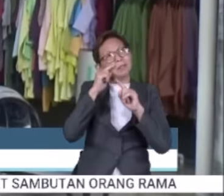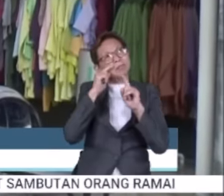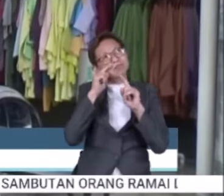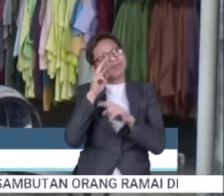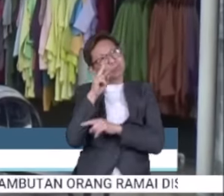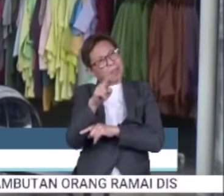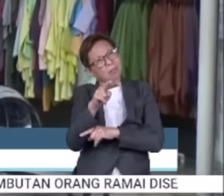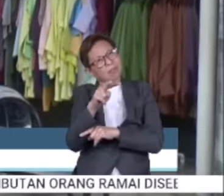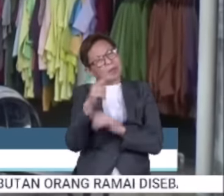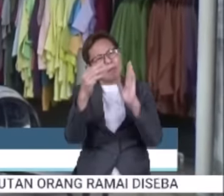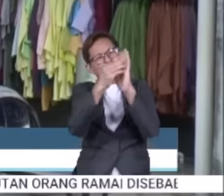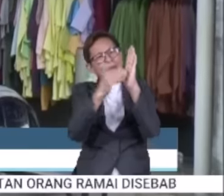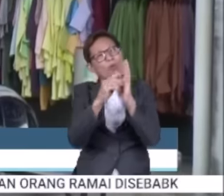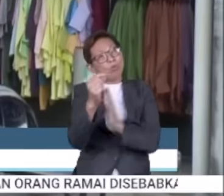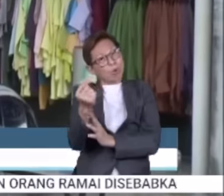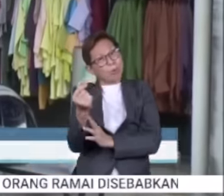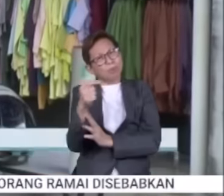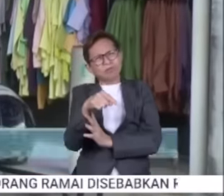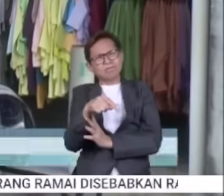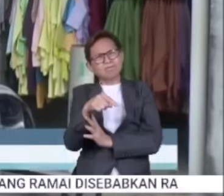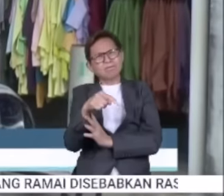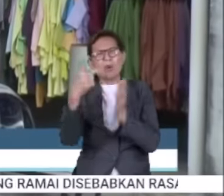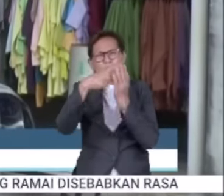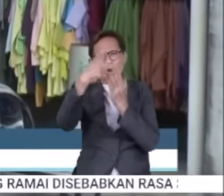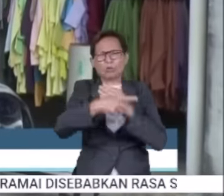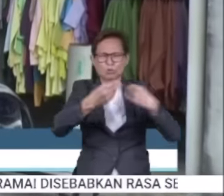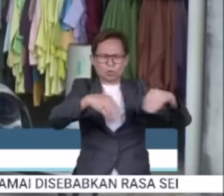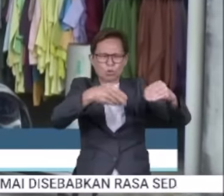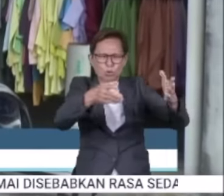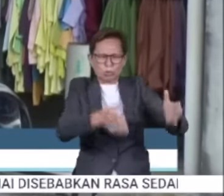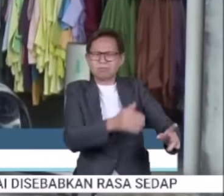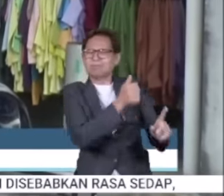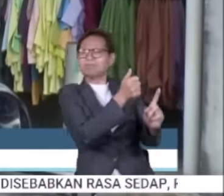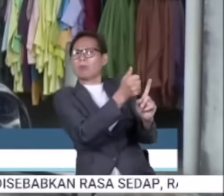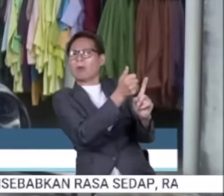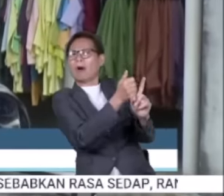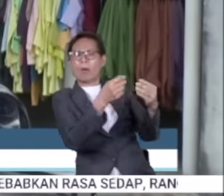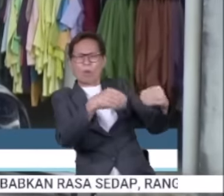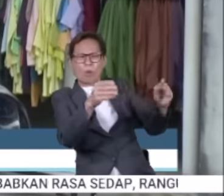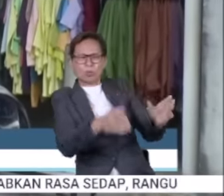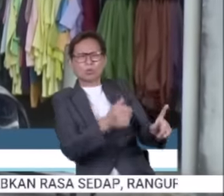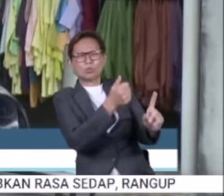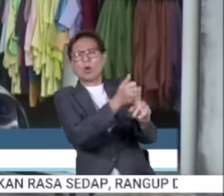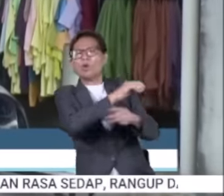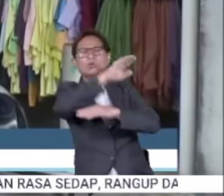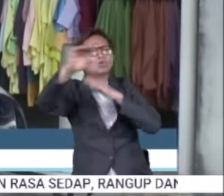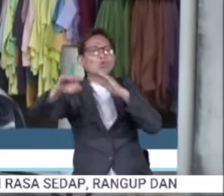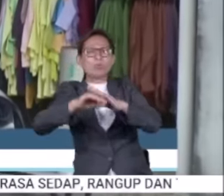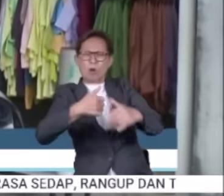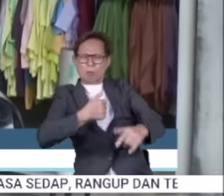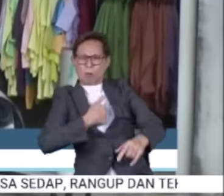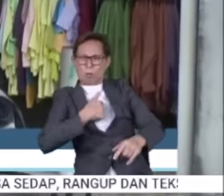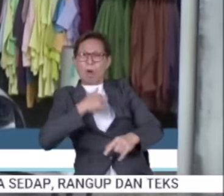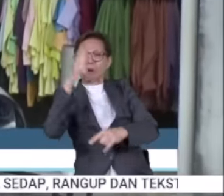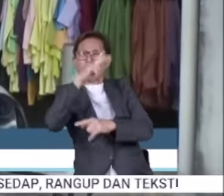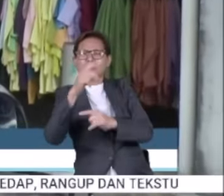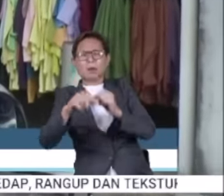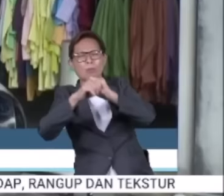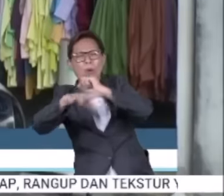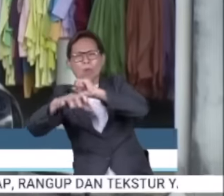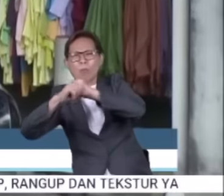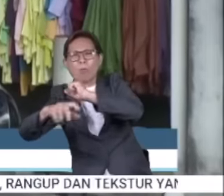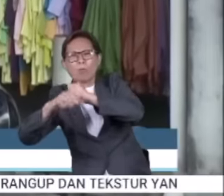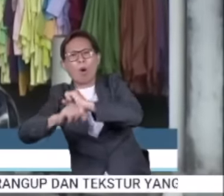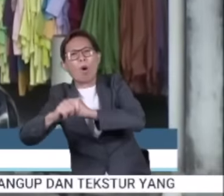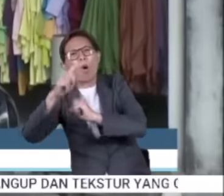ni dia merupakan inisiatif penjual itu sendiri. So basically everything is our own. Kerajaan just promote on